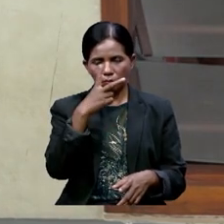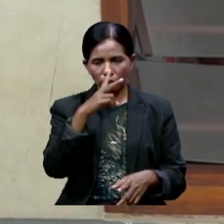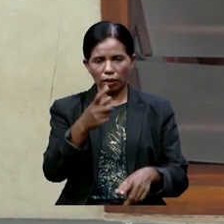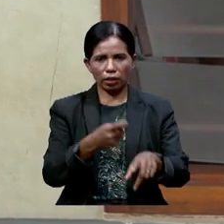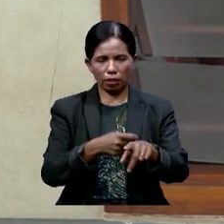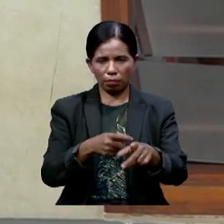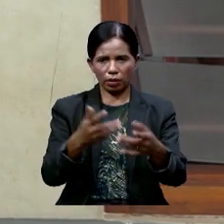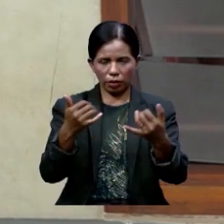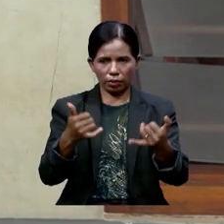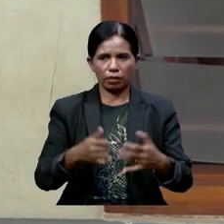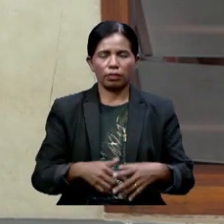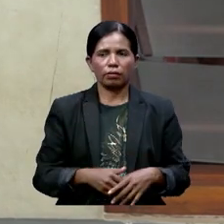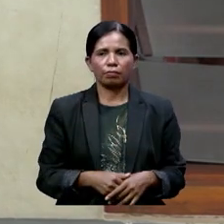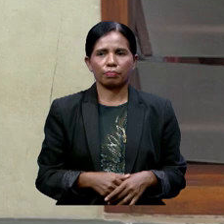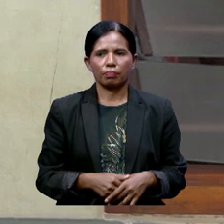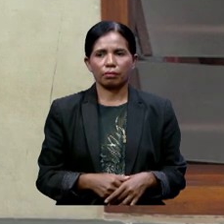larane.